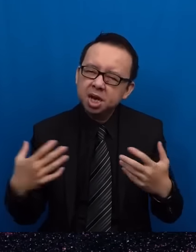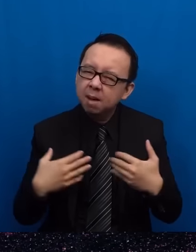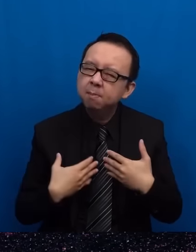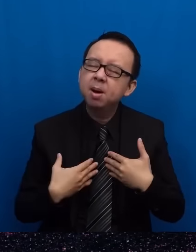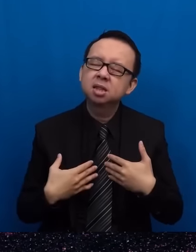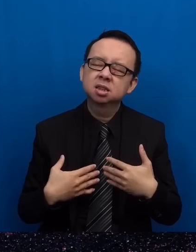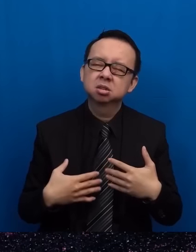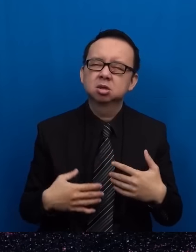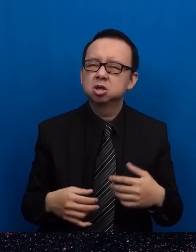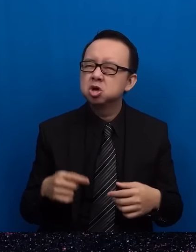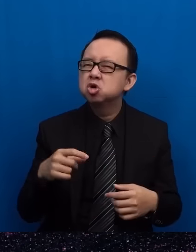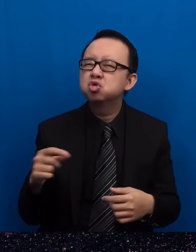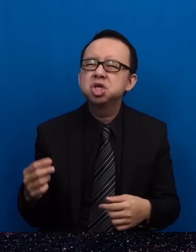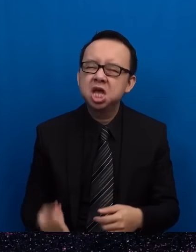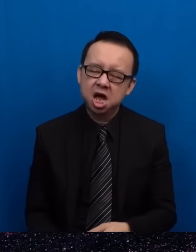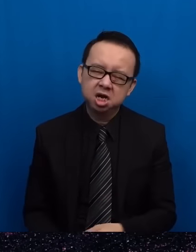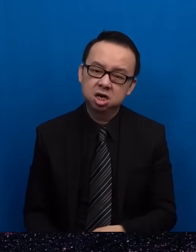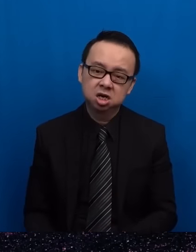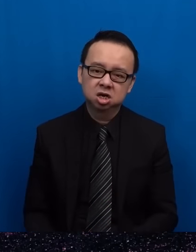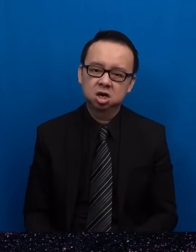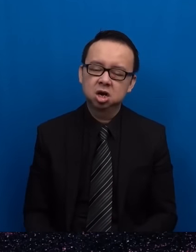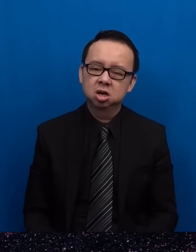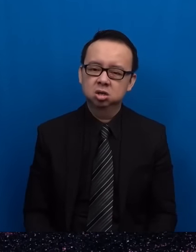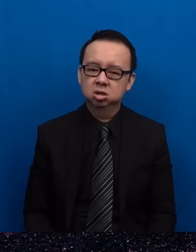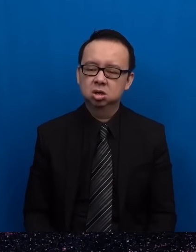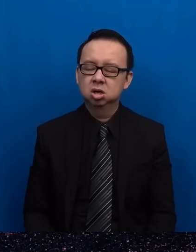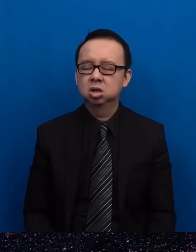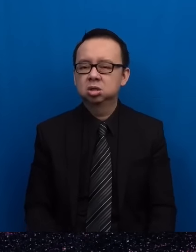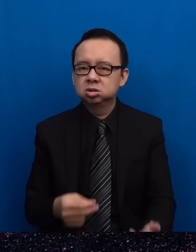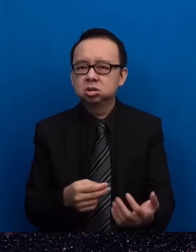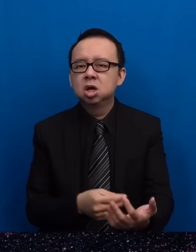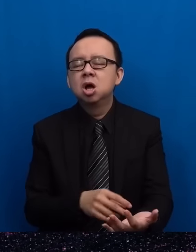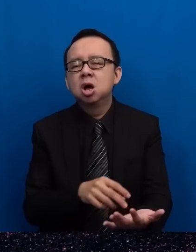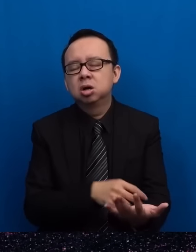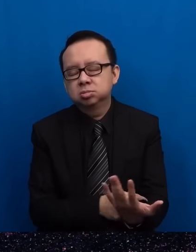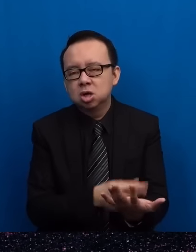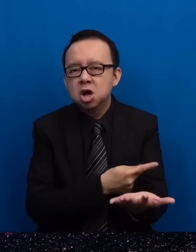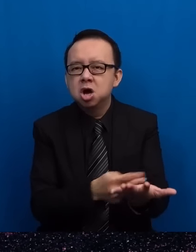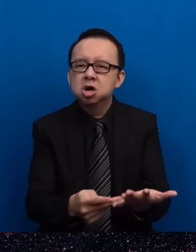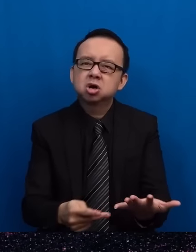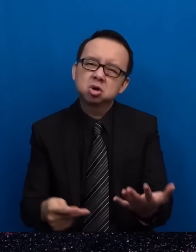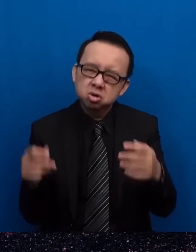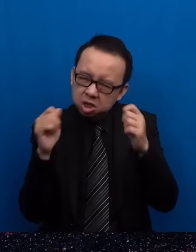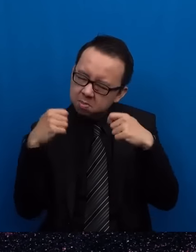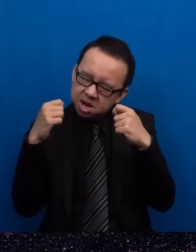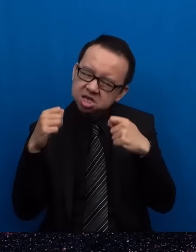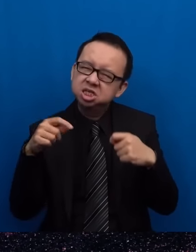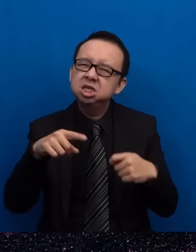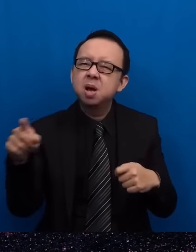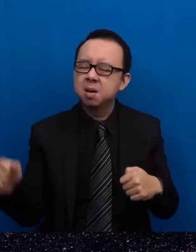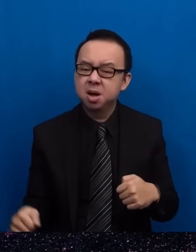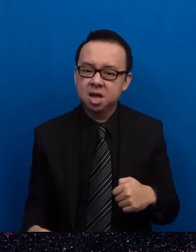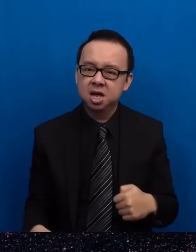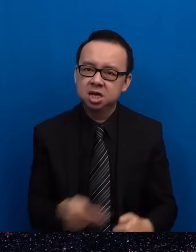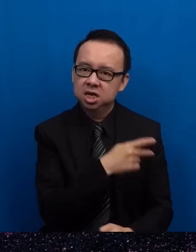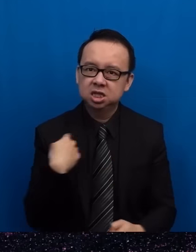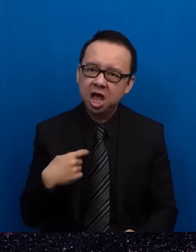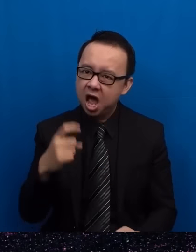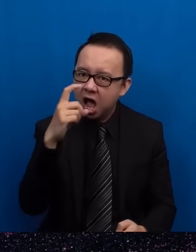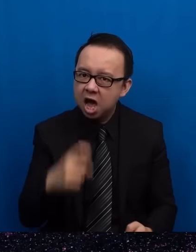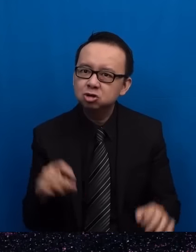yang putus asa. Roh depresi di mana-mana. You've got to practice your faith, exercise it, harus mempraktekkan